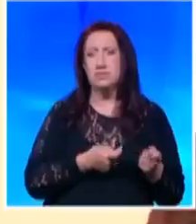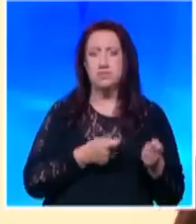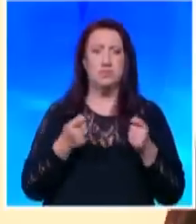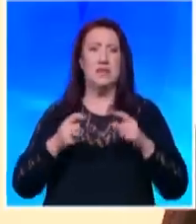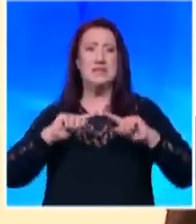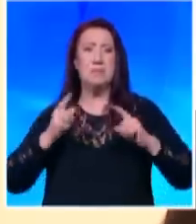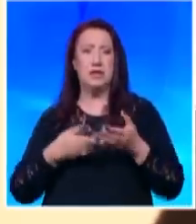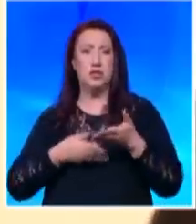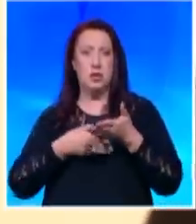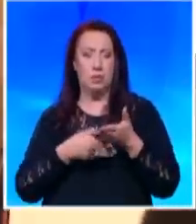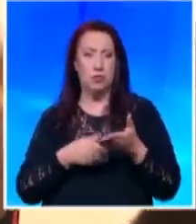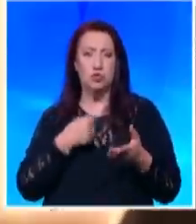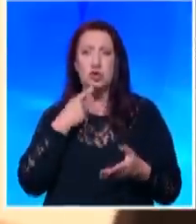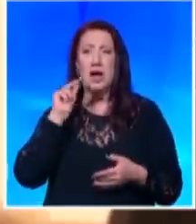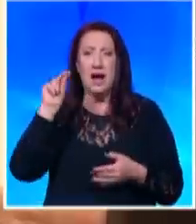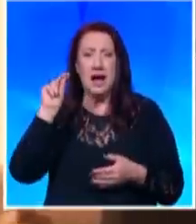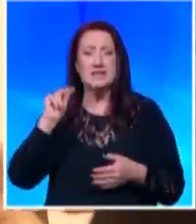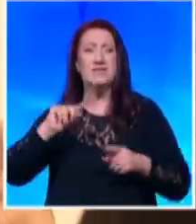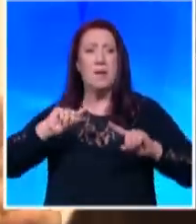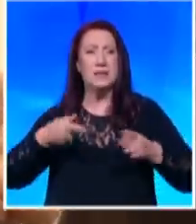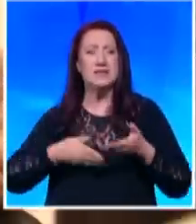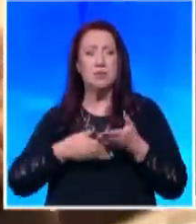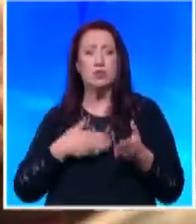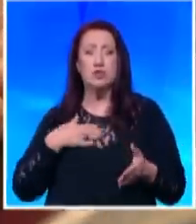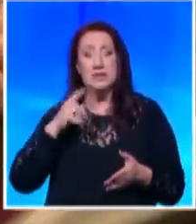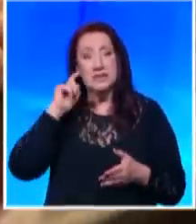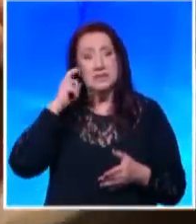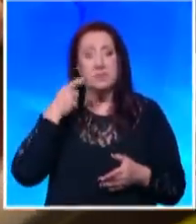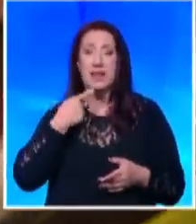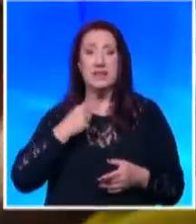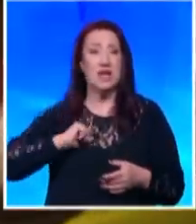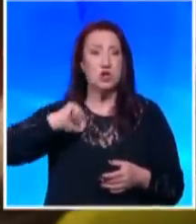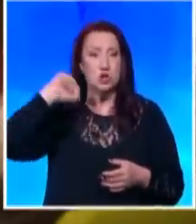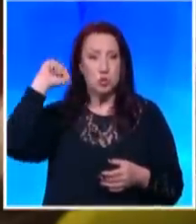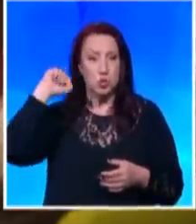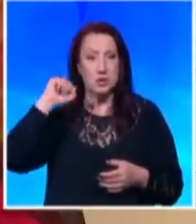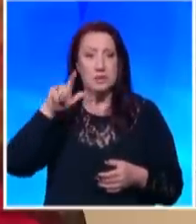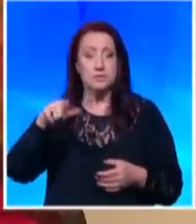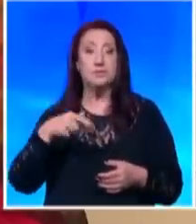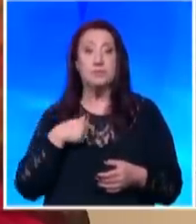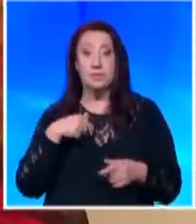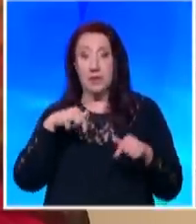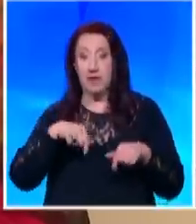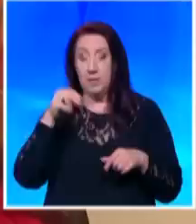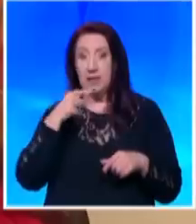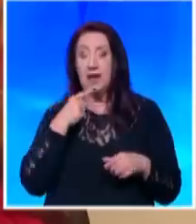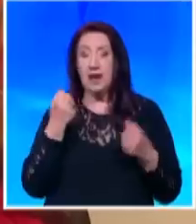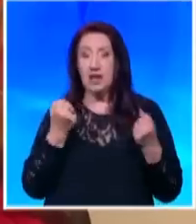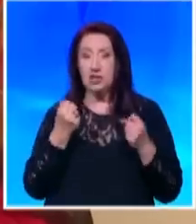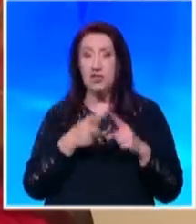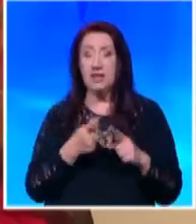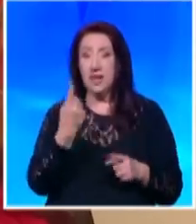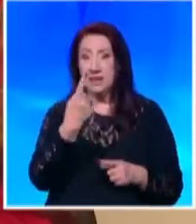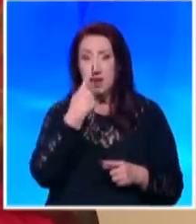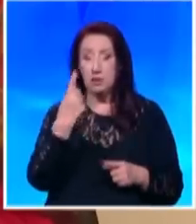със съобщението съмнение за инсулт. У нас живот след инсулт живеят около 1 милион души. Фармацевтката Донка Димитрова